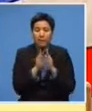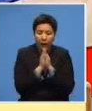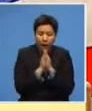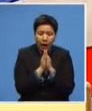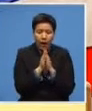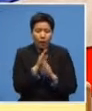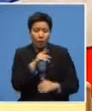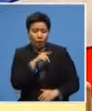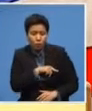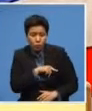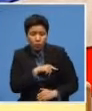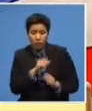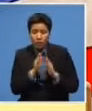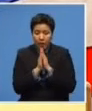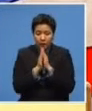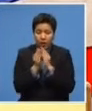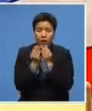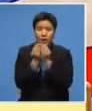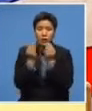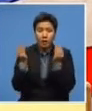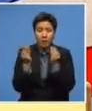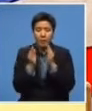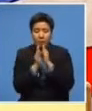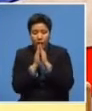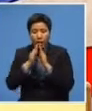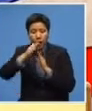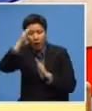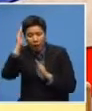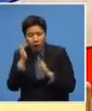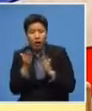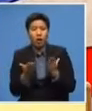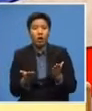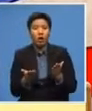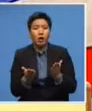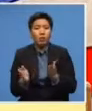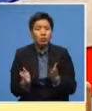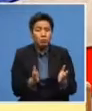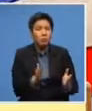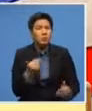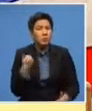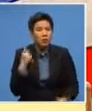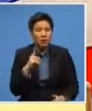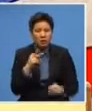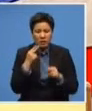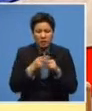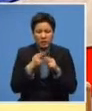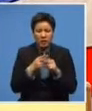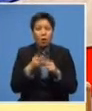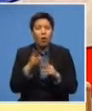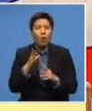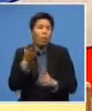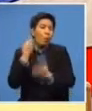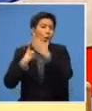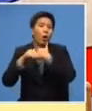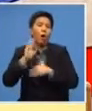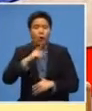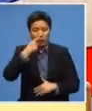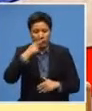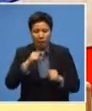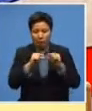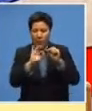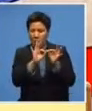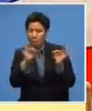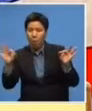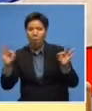พระสงฆ์อะไรล่ะบางที่ก็เป็นชื่อในวรรณคดีไทยอย่างเงี้ยโอ้โหจำ